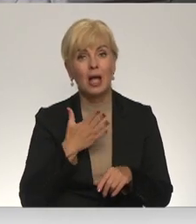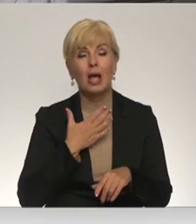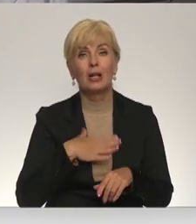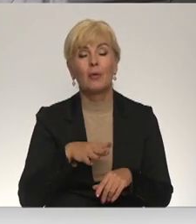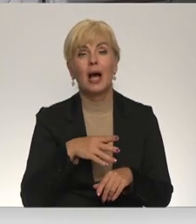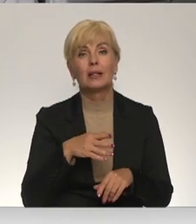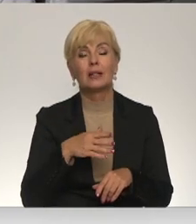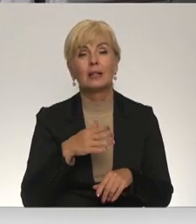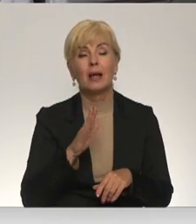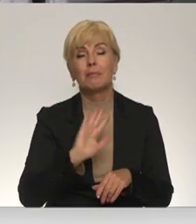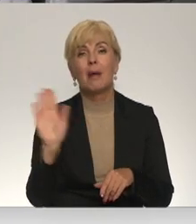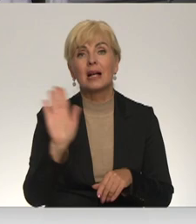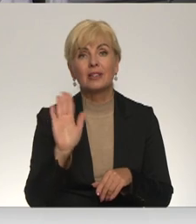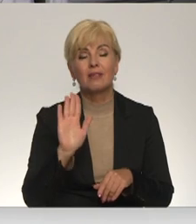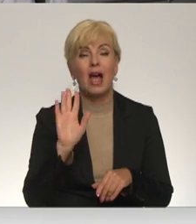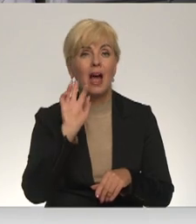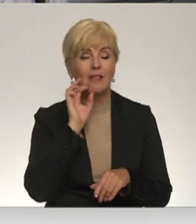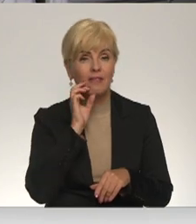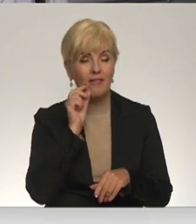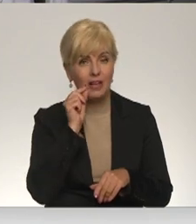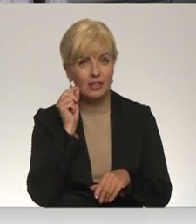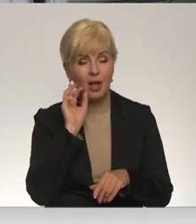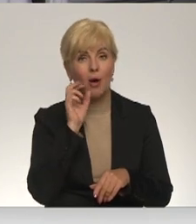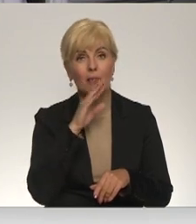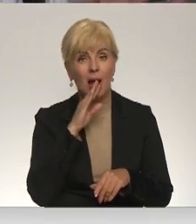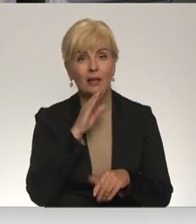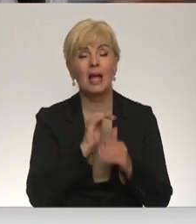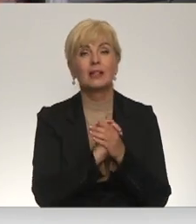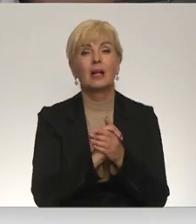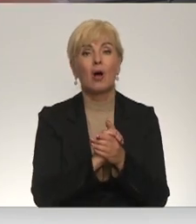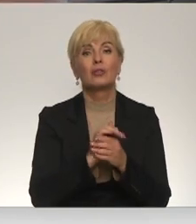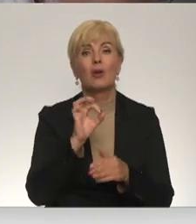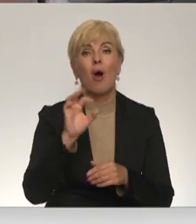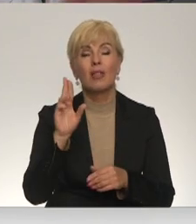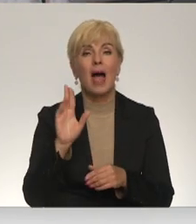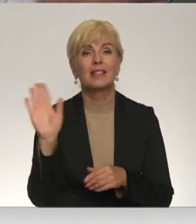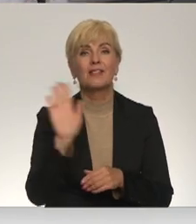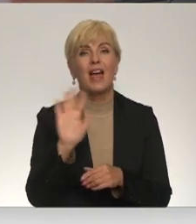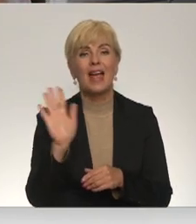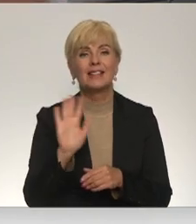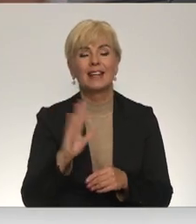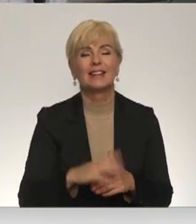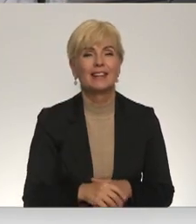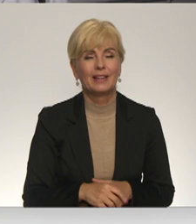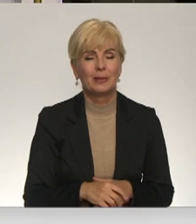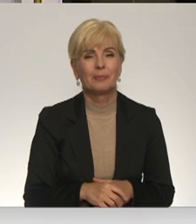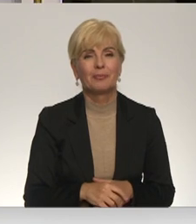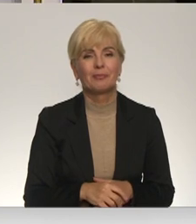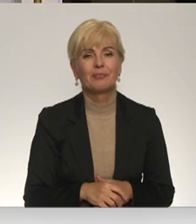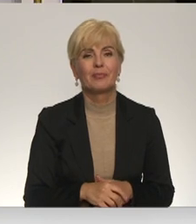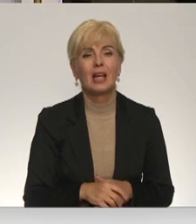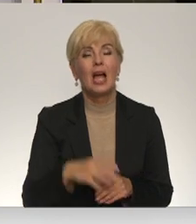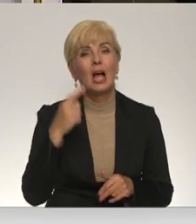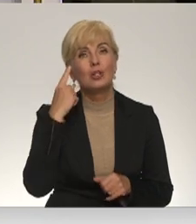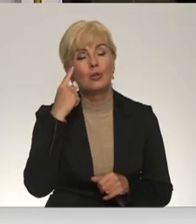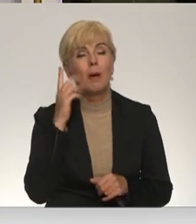pasveicināt Omīti un Opīti un draudzeni Joannu. Sveicieni! Sveicieni! Es domāju,